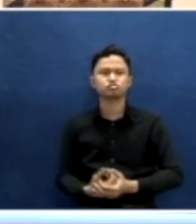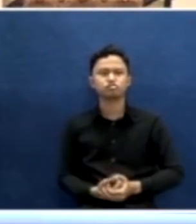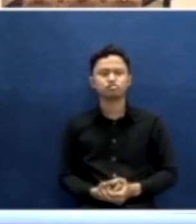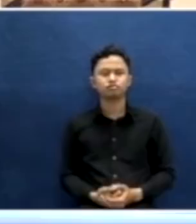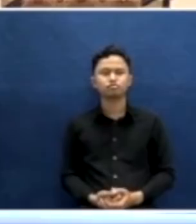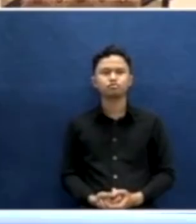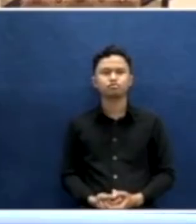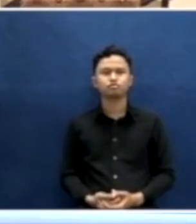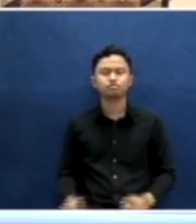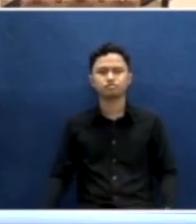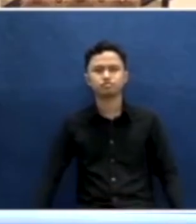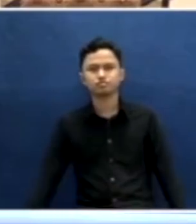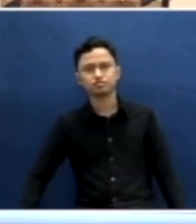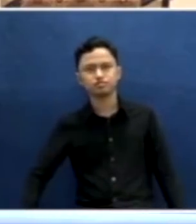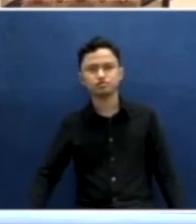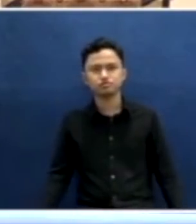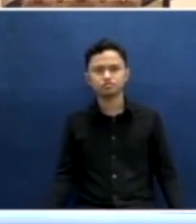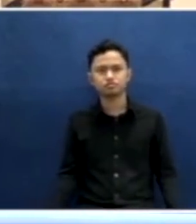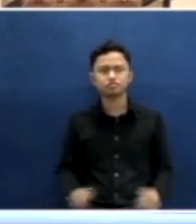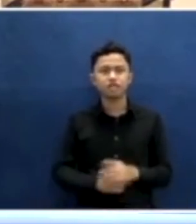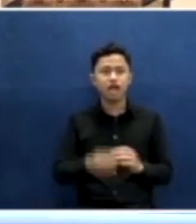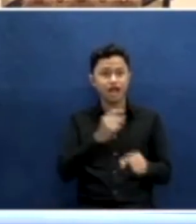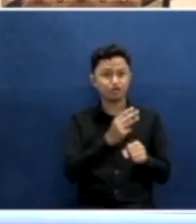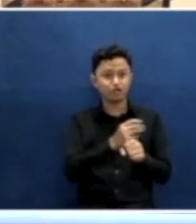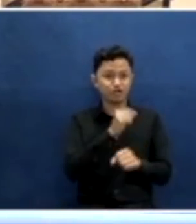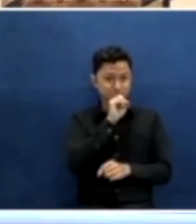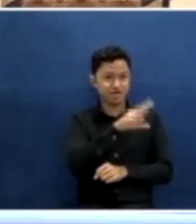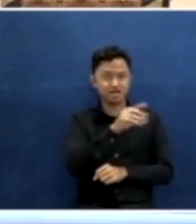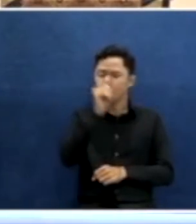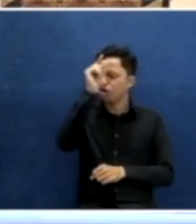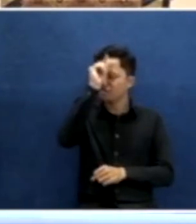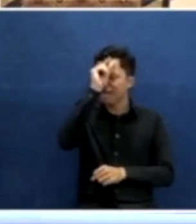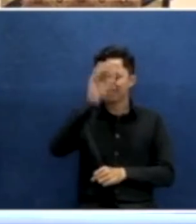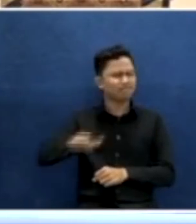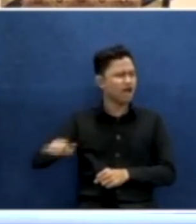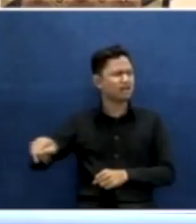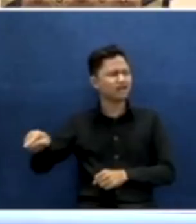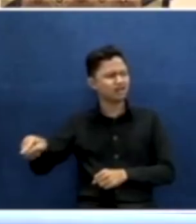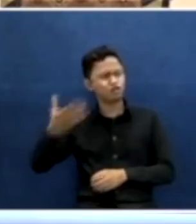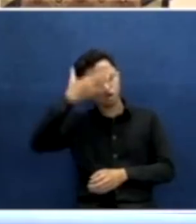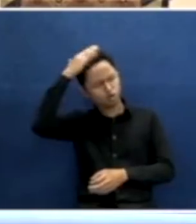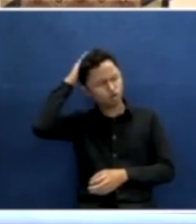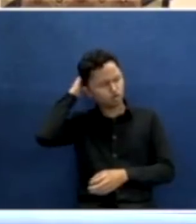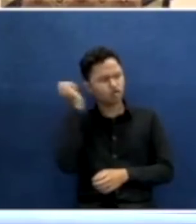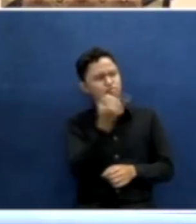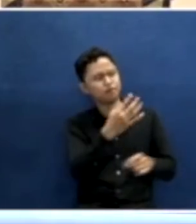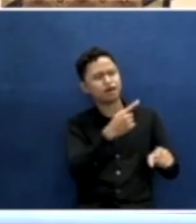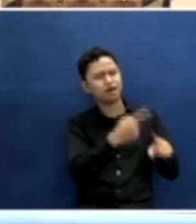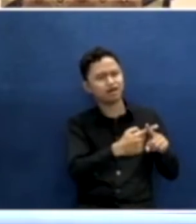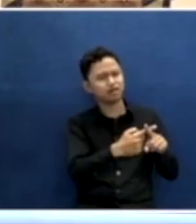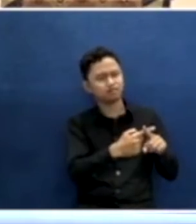Kepala Sekolahnya dan berkata austad ini murid yang satu ini sudah tidak bisa Ustad diapa-apain sudah enggak bisa sudah gundul berkali-kali ustadz